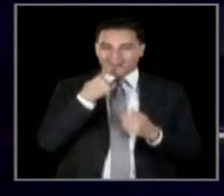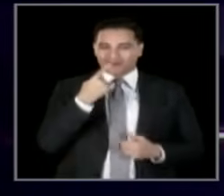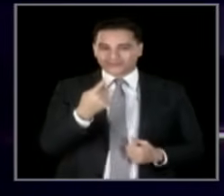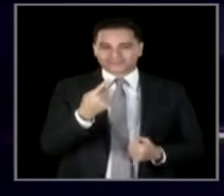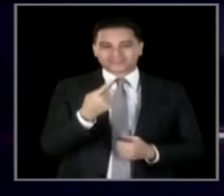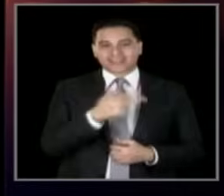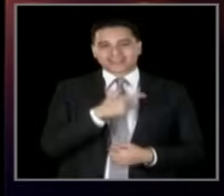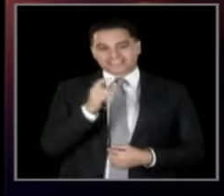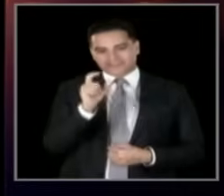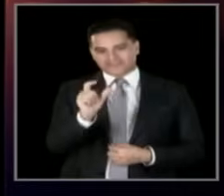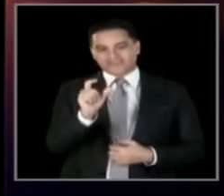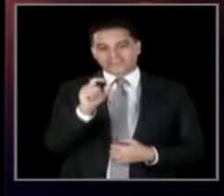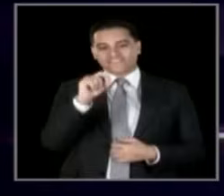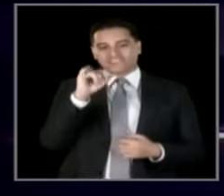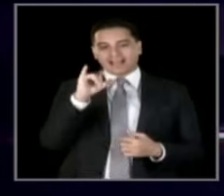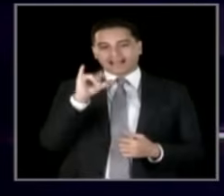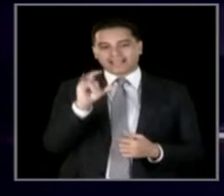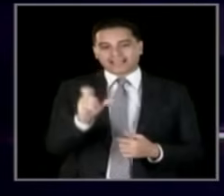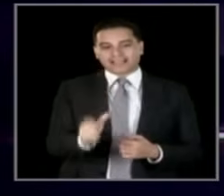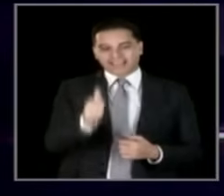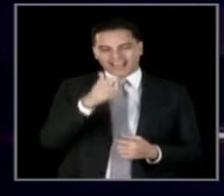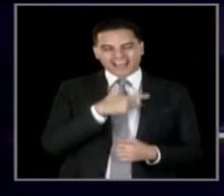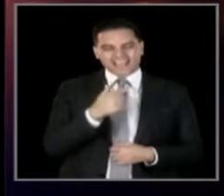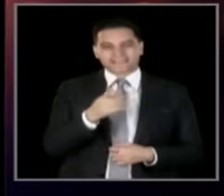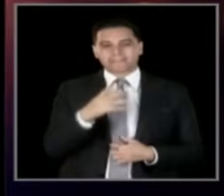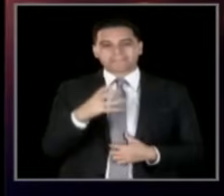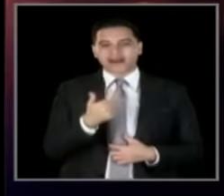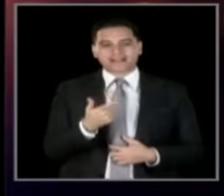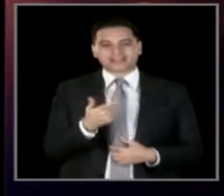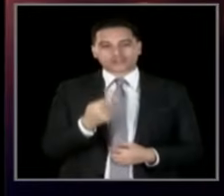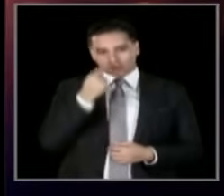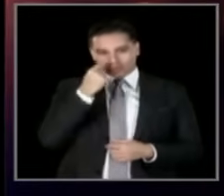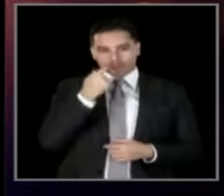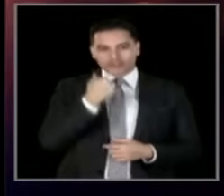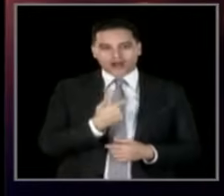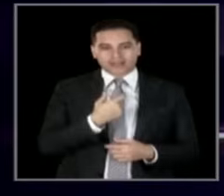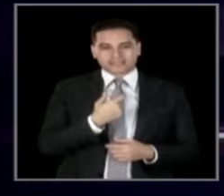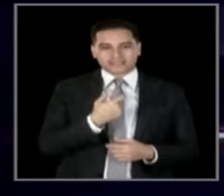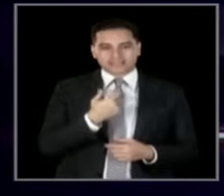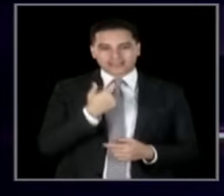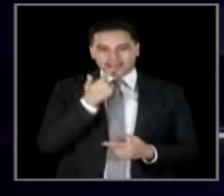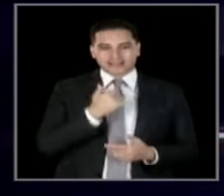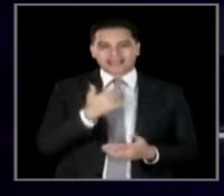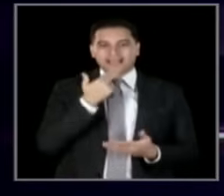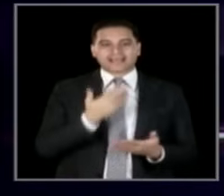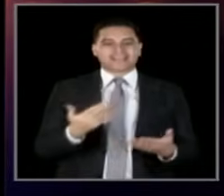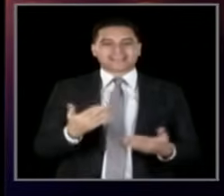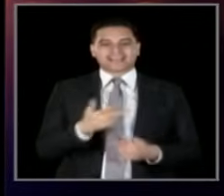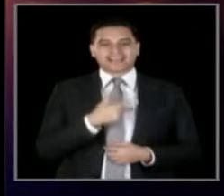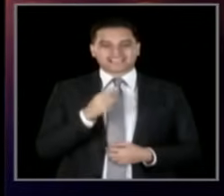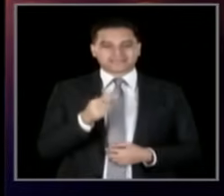أروح للإسم، دايماً بقف عند الأسماء. فيلينا يعني إيه؟ شخص يدعو للخير. الله، الإسم الحلو